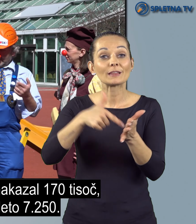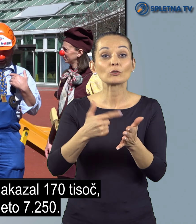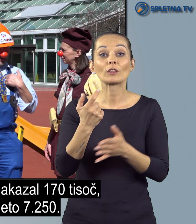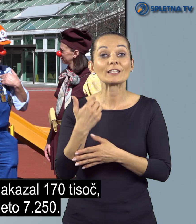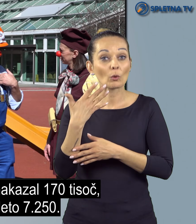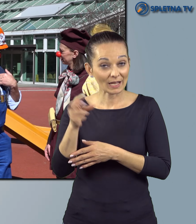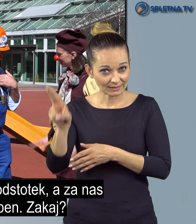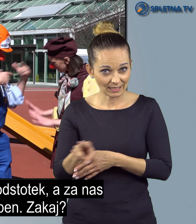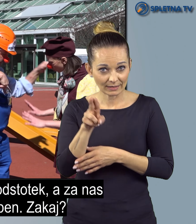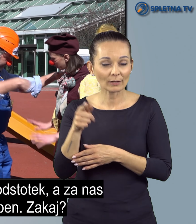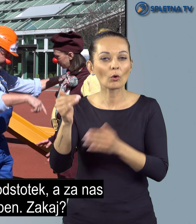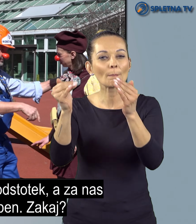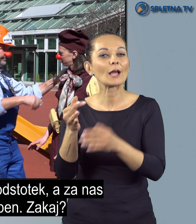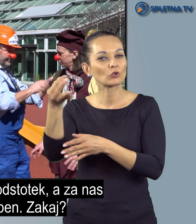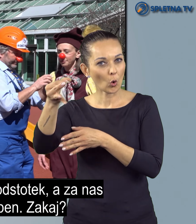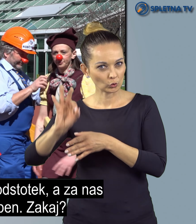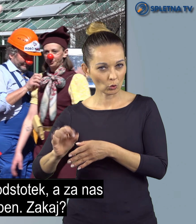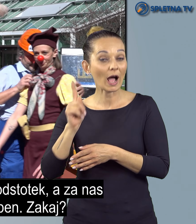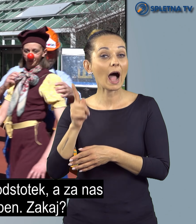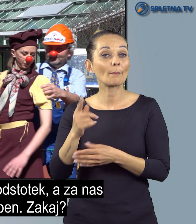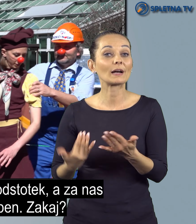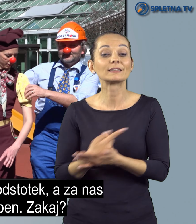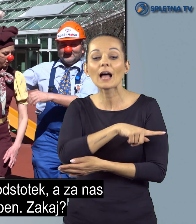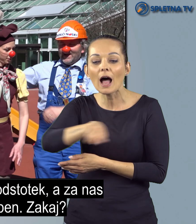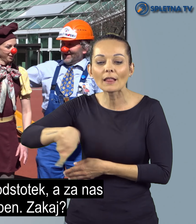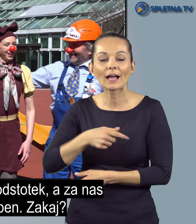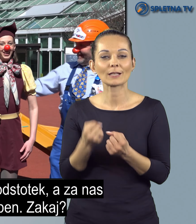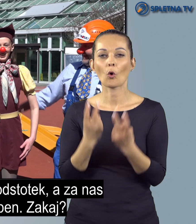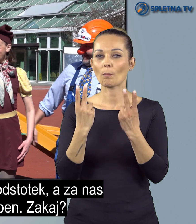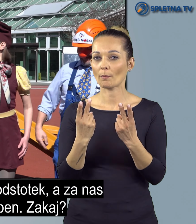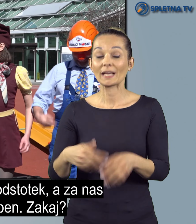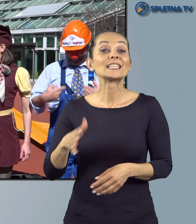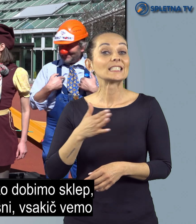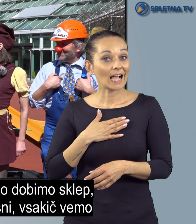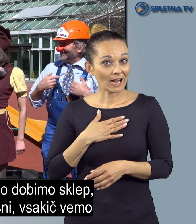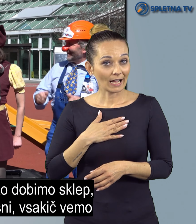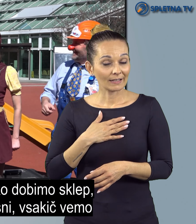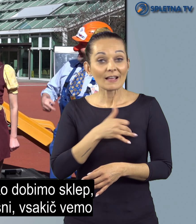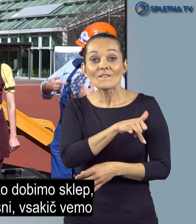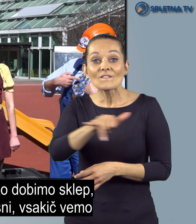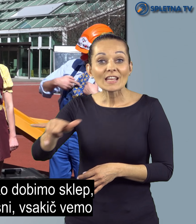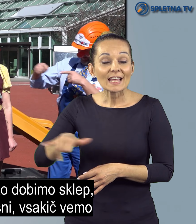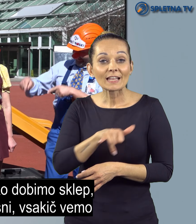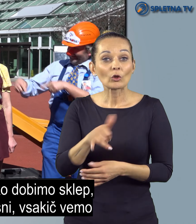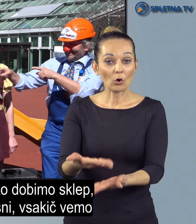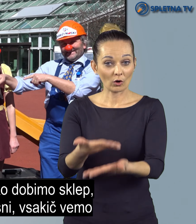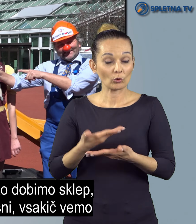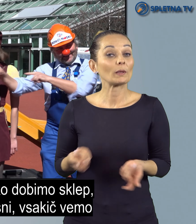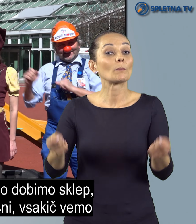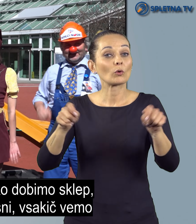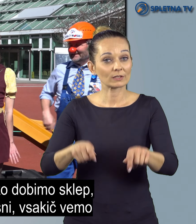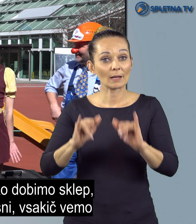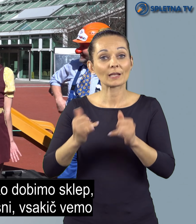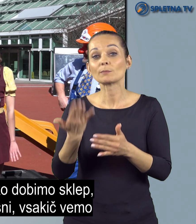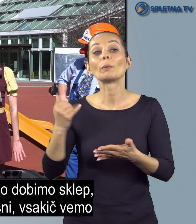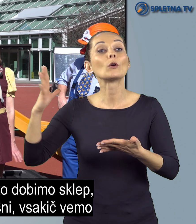7250. To je sicer manjši odstotek, vendar je za nas zelo pomemben. Zakaj? Zato, ker vsakič, ko dobimo sklep, da